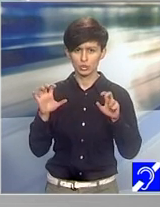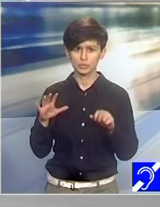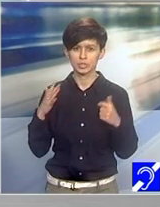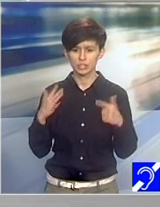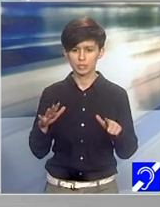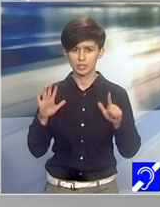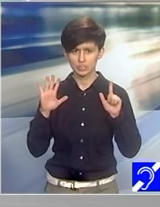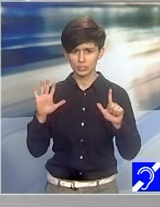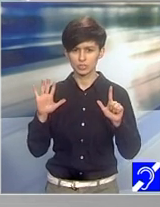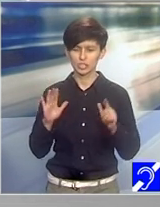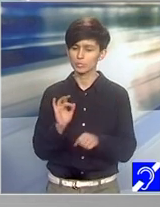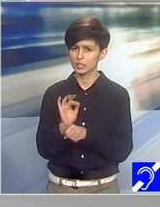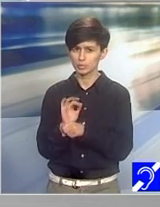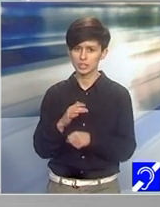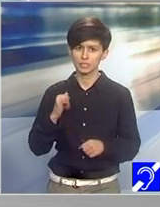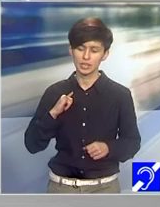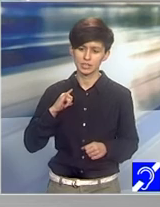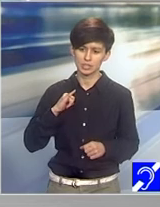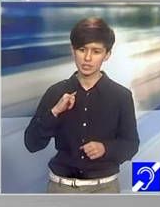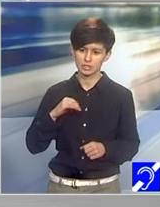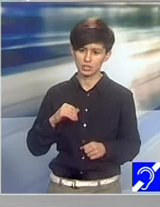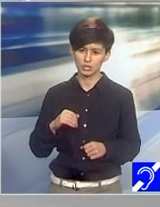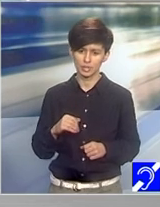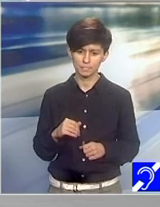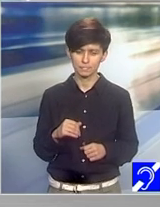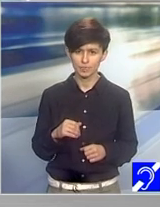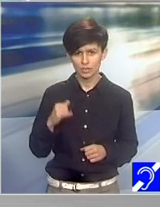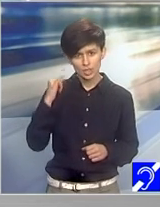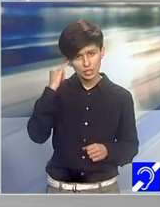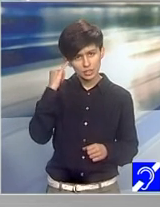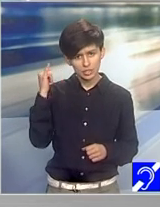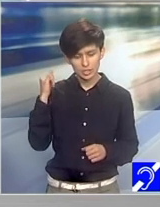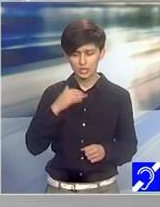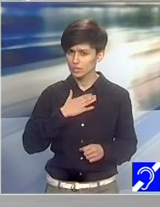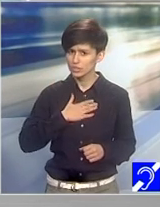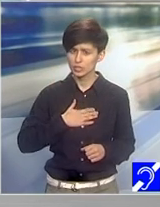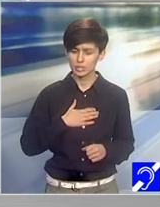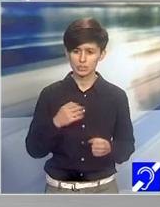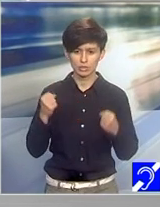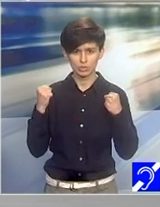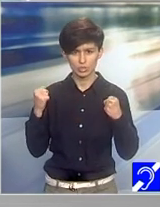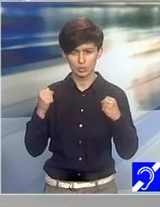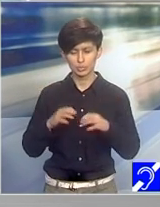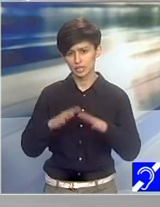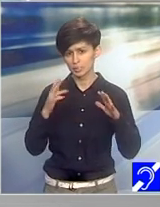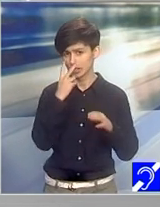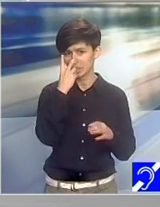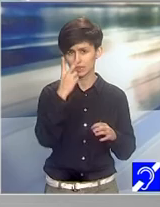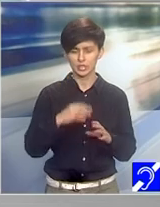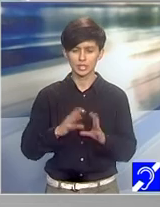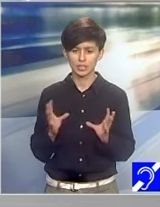împotriva intereselor și chiar a intențiilor unor mari puteri de a vedea